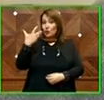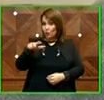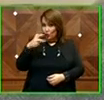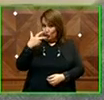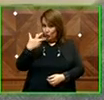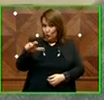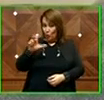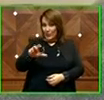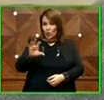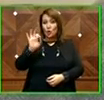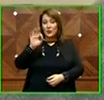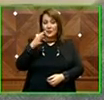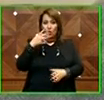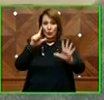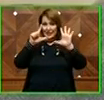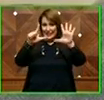357.